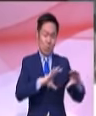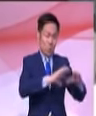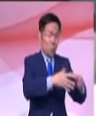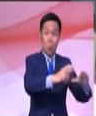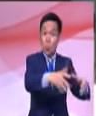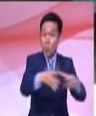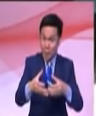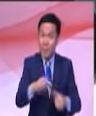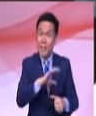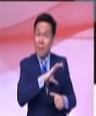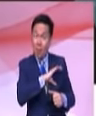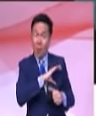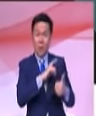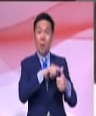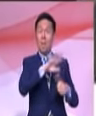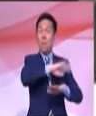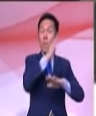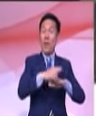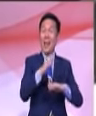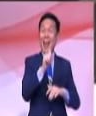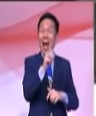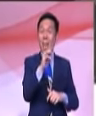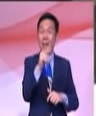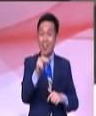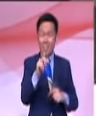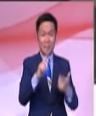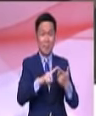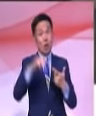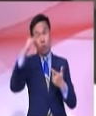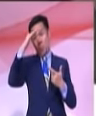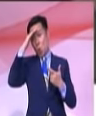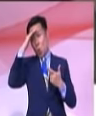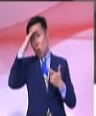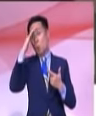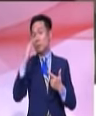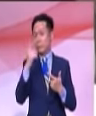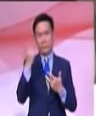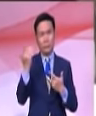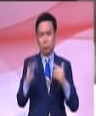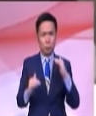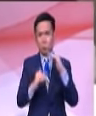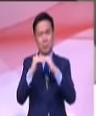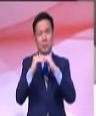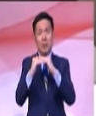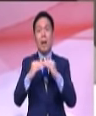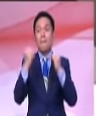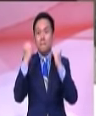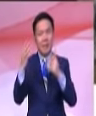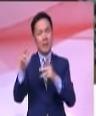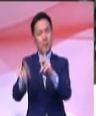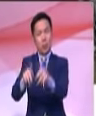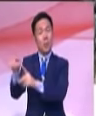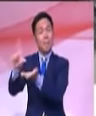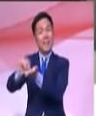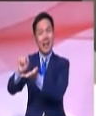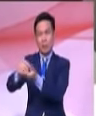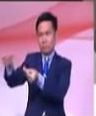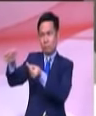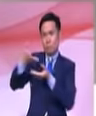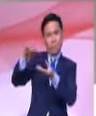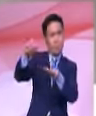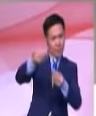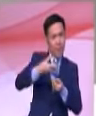pun selain pada Bukit Aman ni Johor yang paling tinggilah dari segi perkongsian media